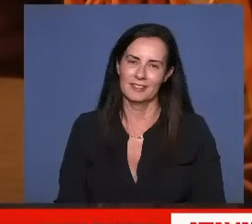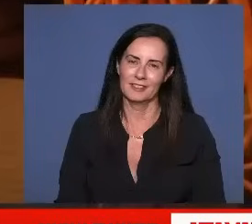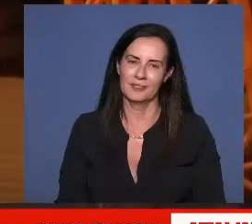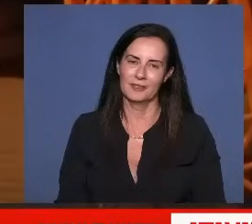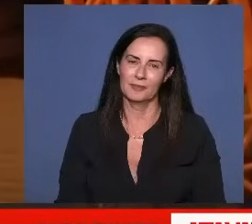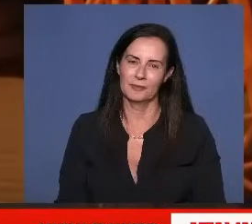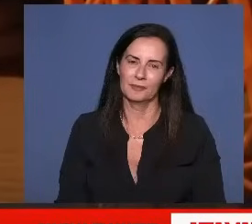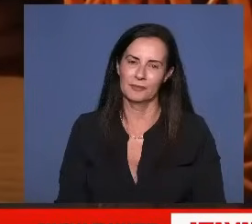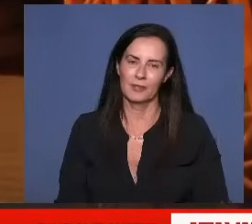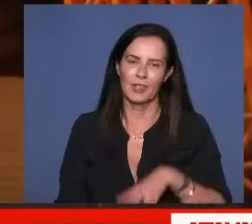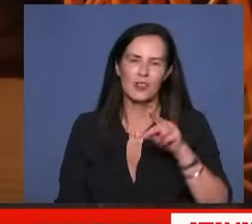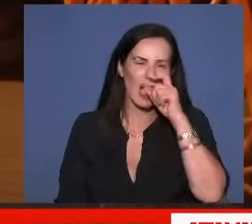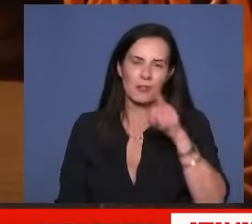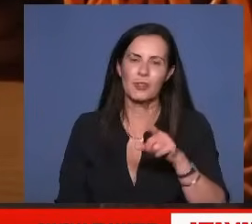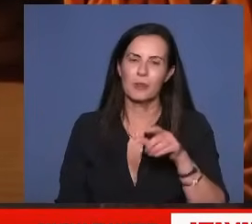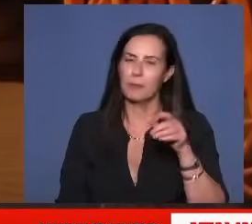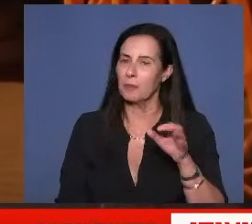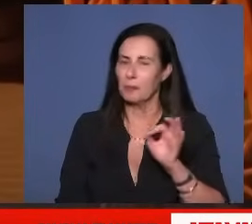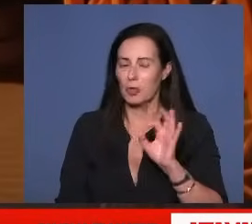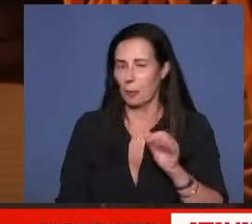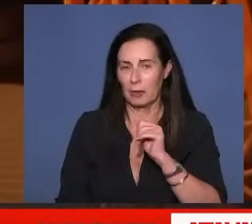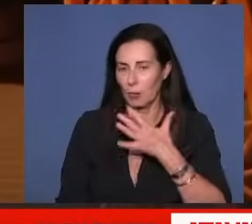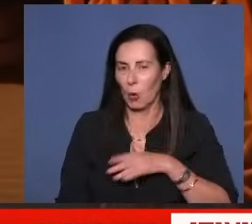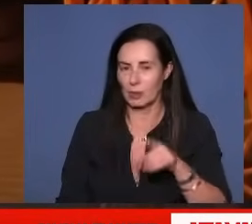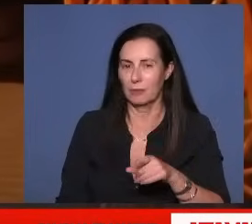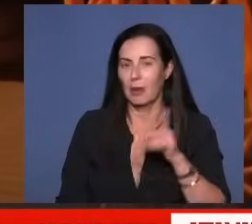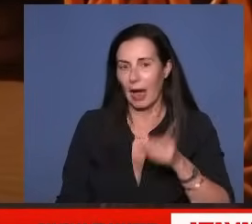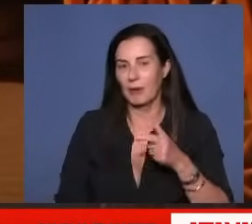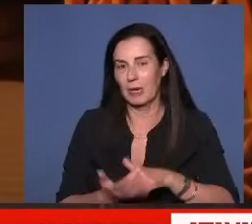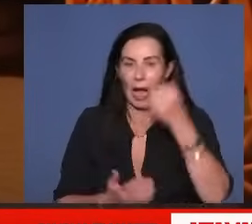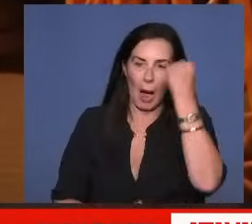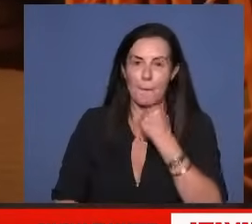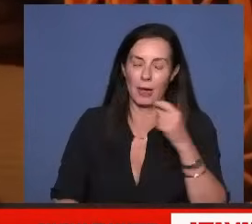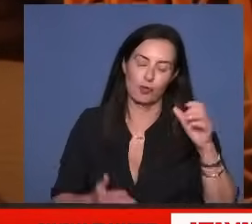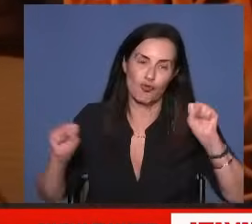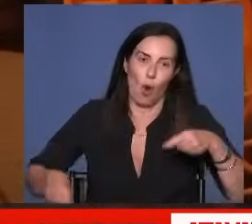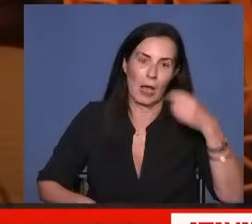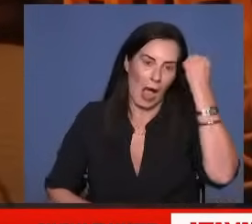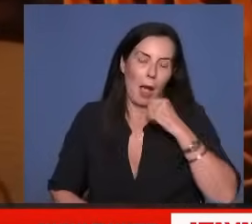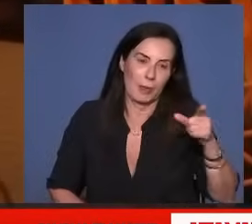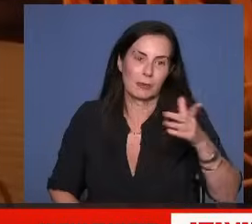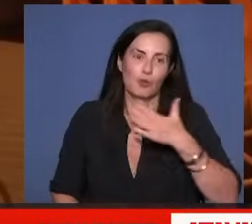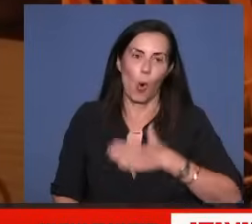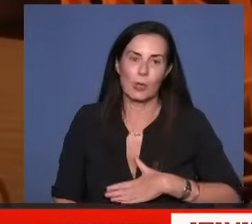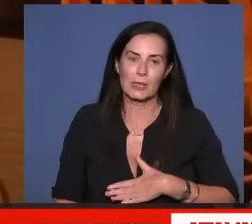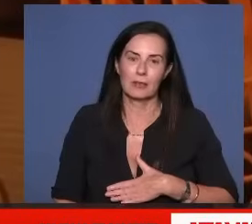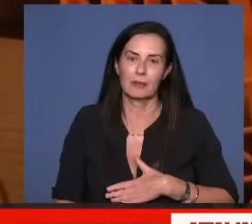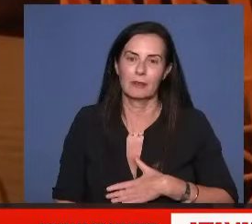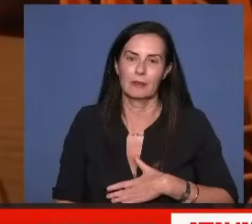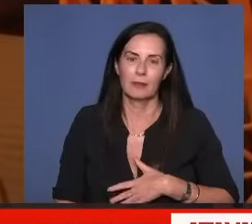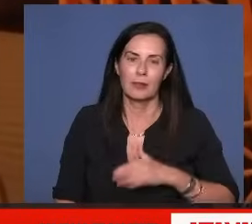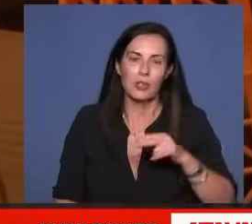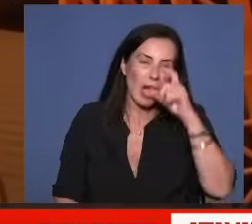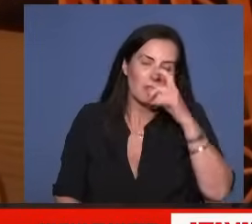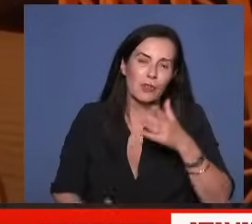יש את הערבים האלה שלא באמת רוצים את זה, ופשוט חייבים, כי החמאס זה מי ששולט אותם, והחמאס זה מי שרוצה. איזה ערבים האלה